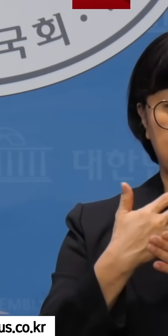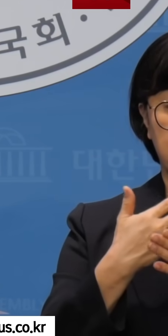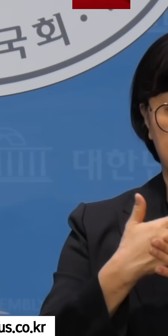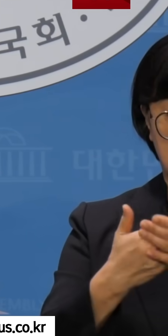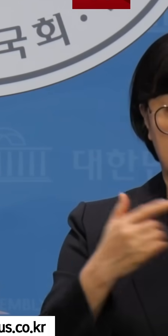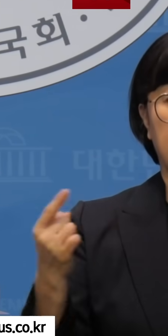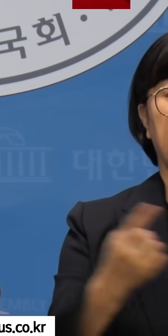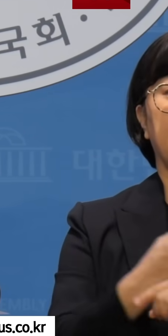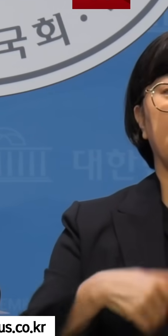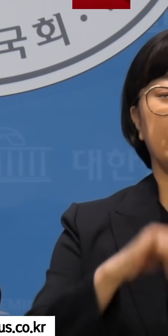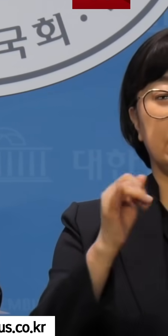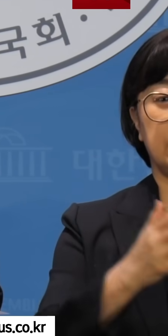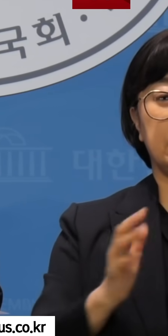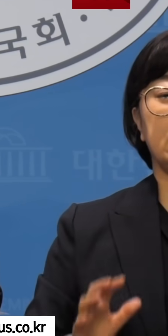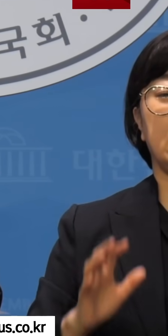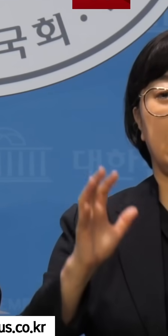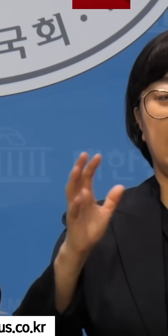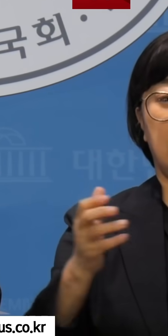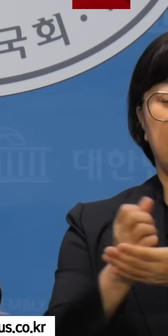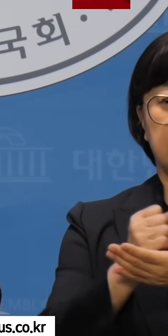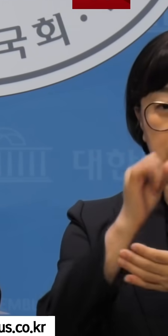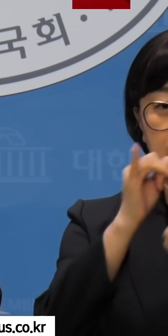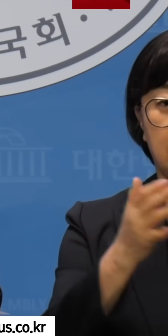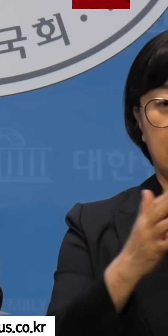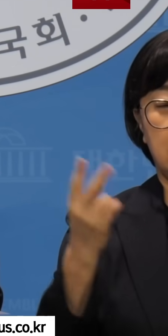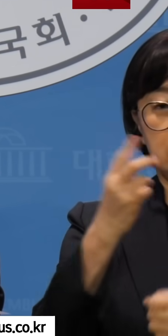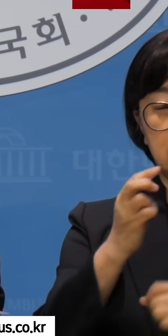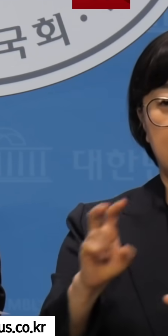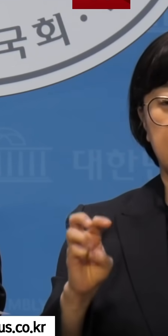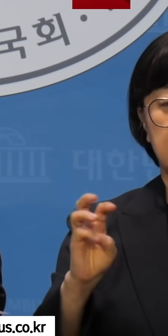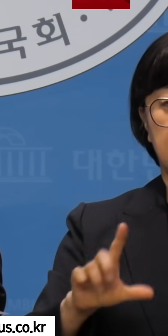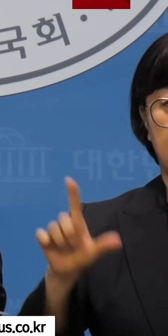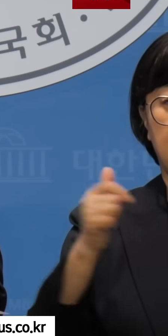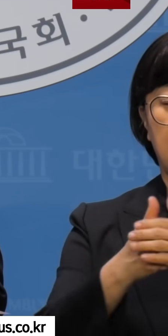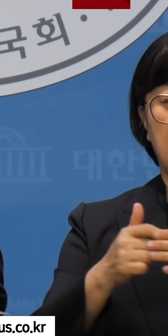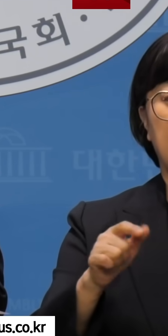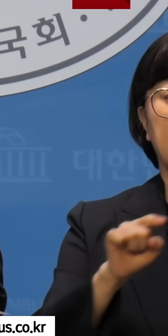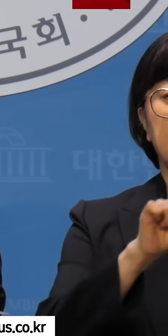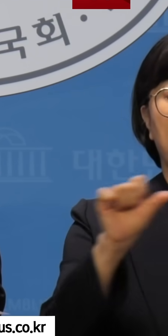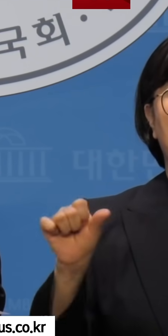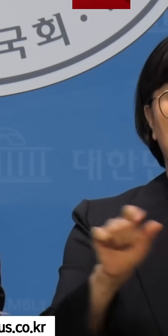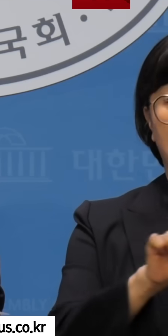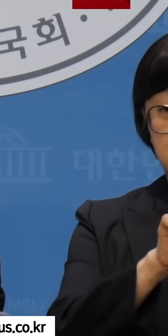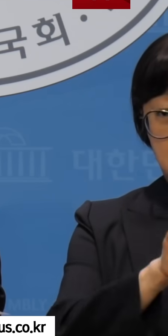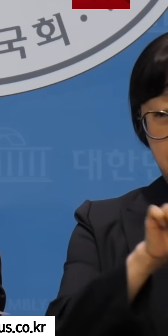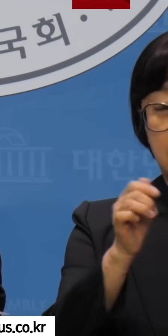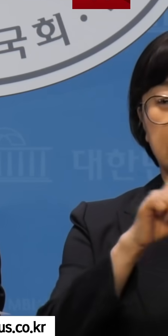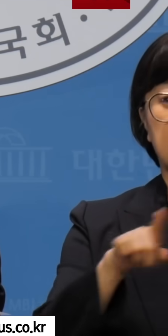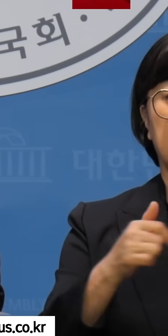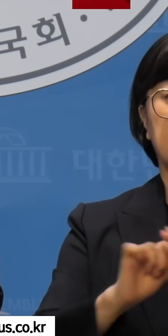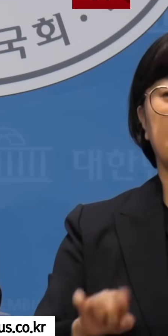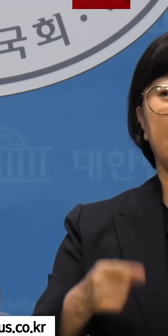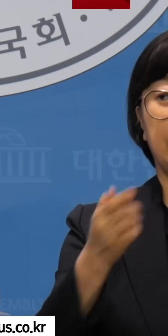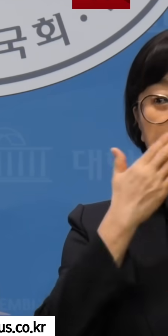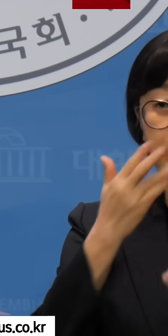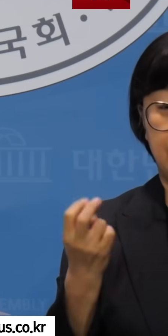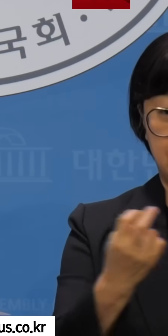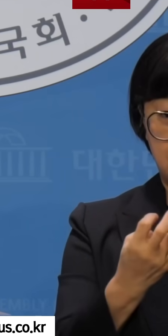바꿔야 합니다. 세계가 명운을 겨루고 있는 2030년 1.5도씨 싸움에 어떻게 동참할